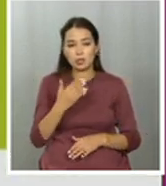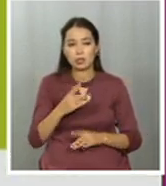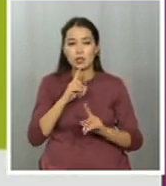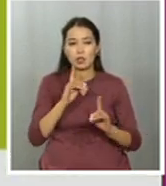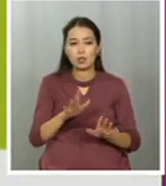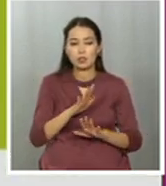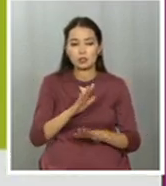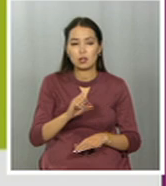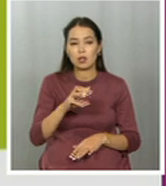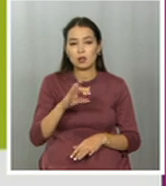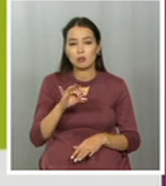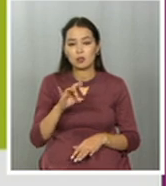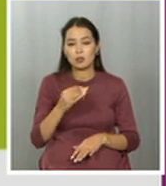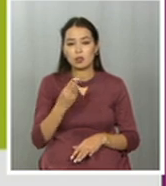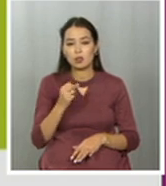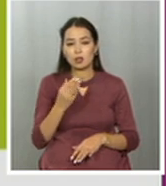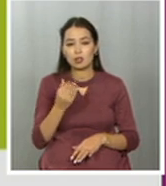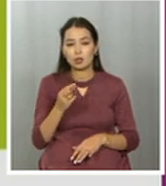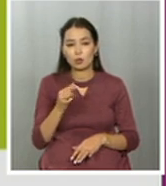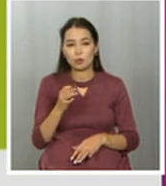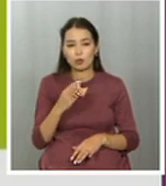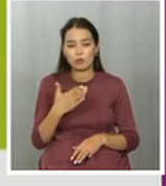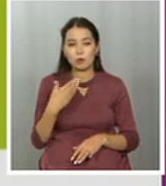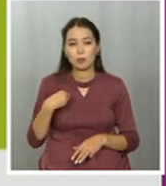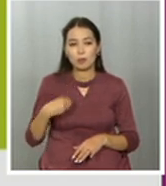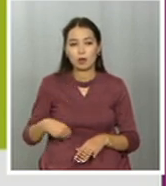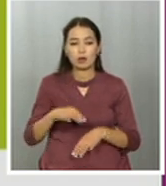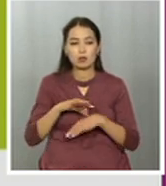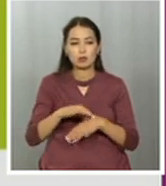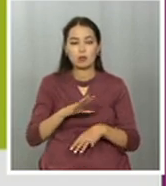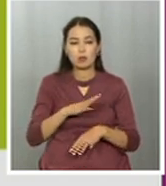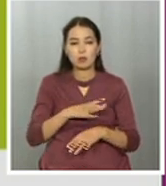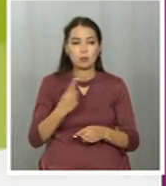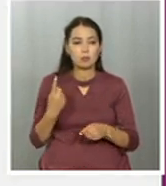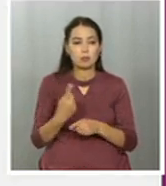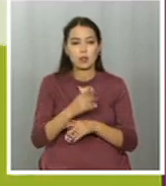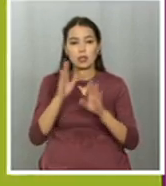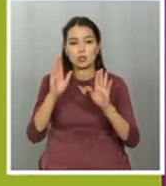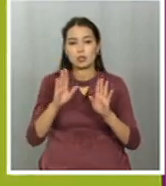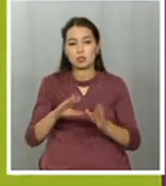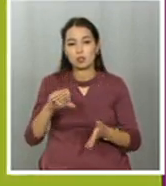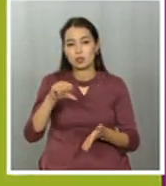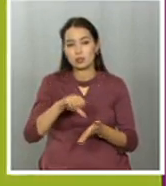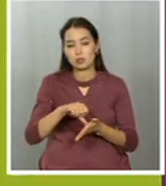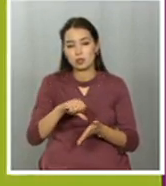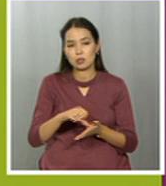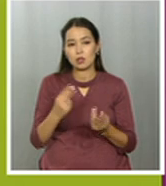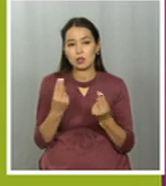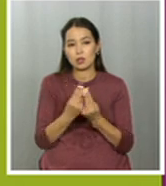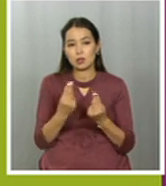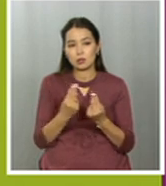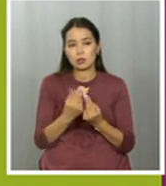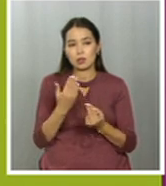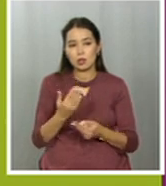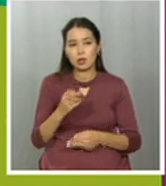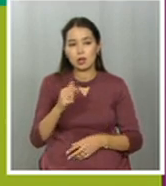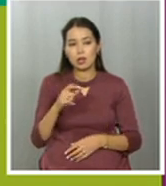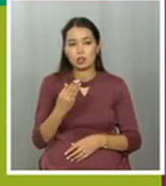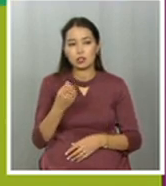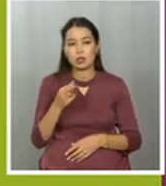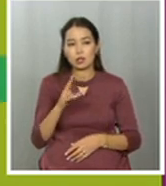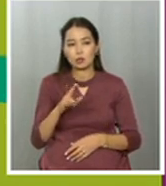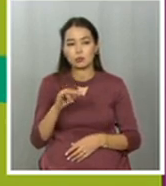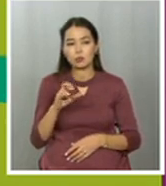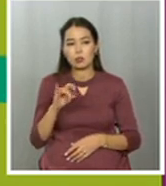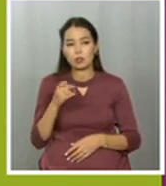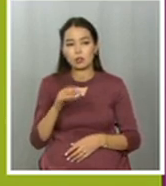Әміре Қашаубаев Парижде өткен дүниежүзілік көрменің этнографиялық концертіне қатысып, ағаш аяқ, дударай, қара